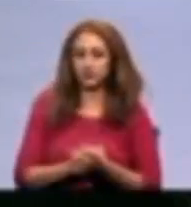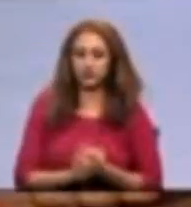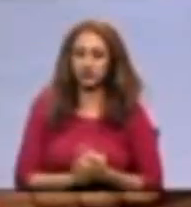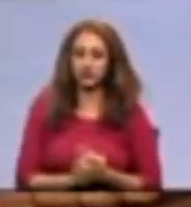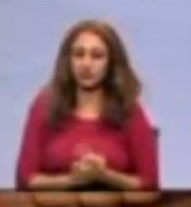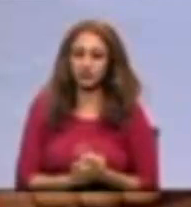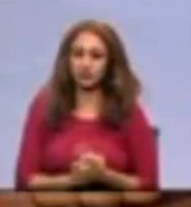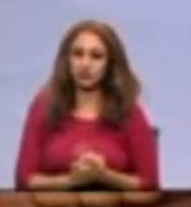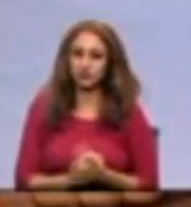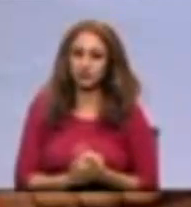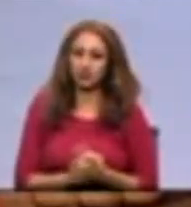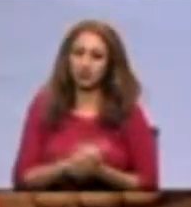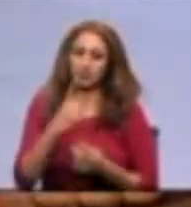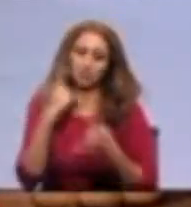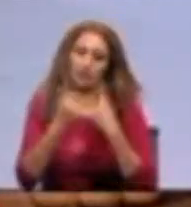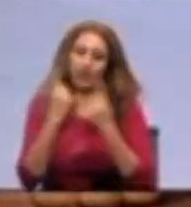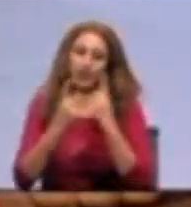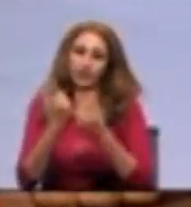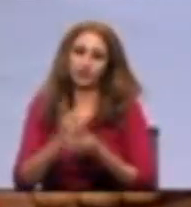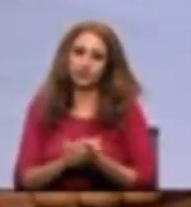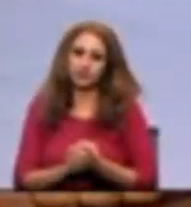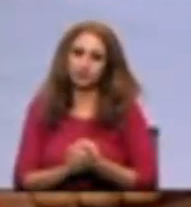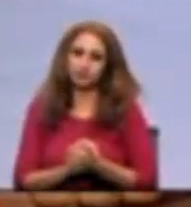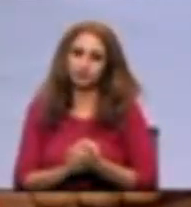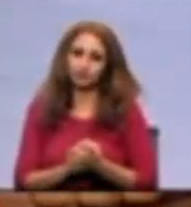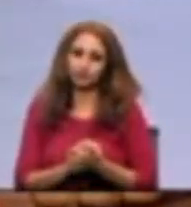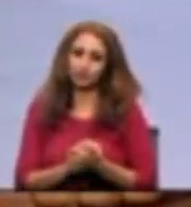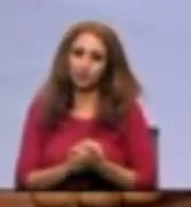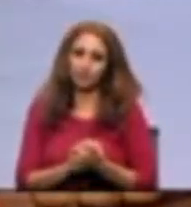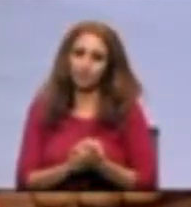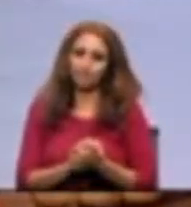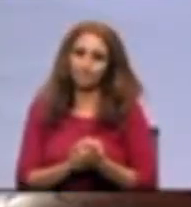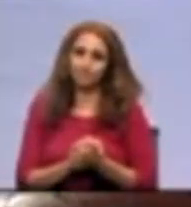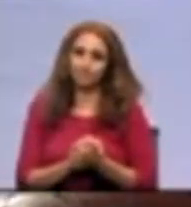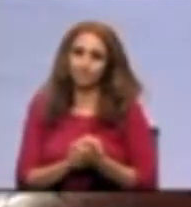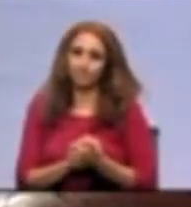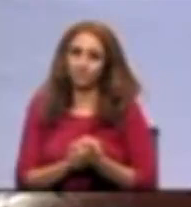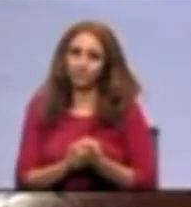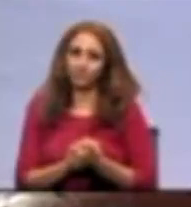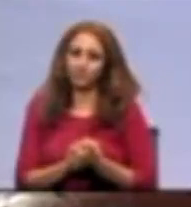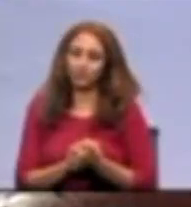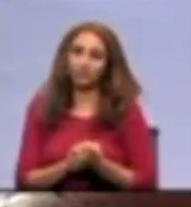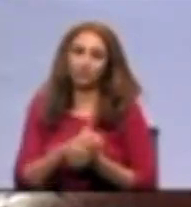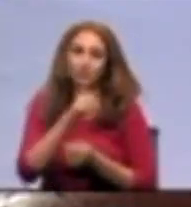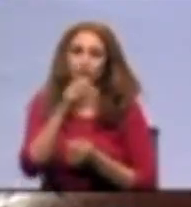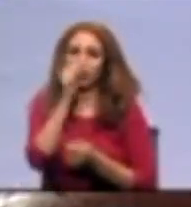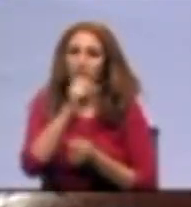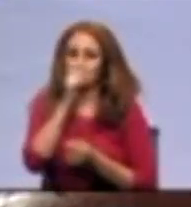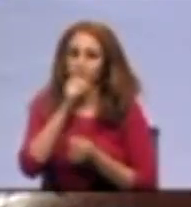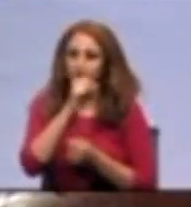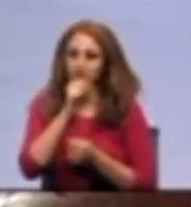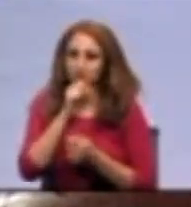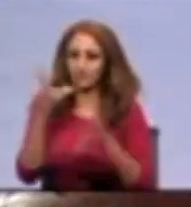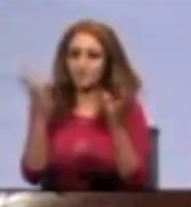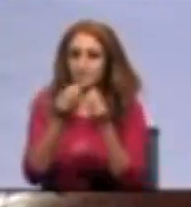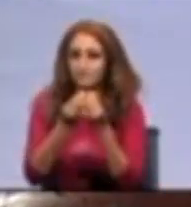ويمكن بعض الأقران ساعتها عادي. قالوا إنك أنت ظاهرة مرتبطة بالشحرورة هتنتهي مع الشحرورة، حاجة زي كده يعني. هلا انا ما سمعت هيك،